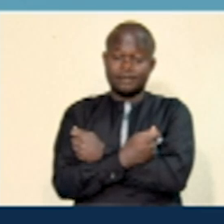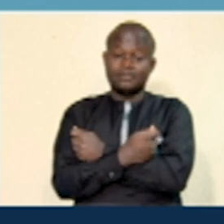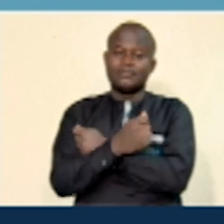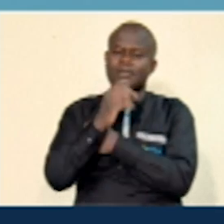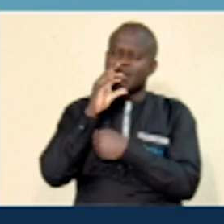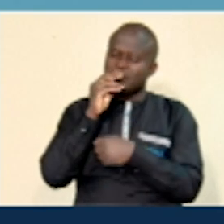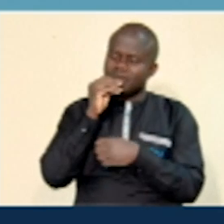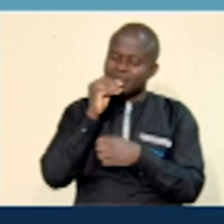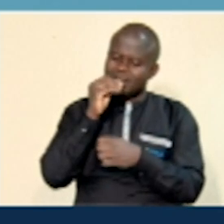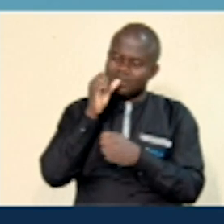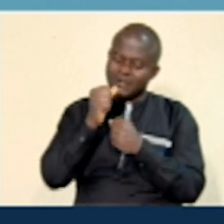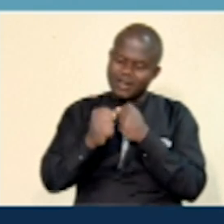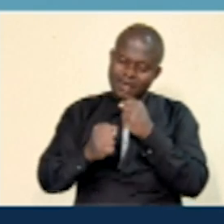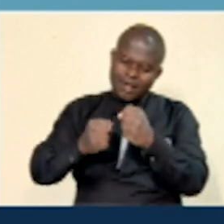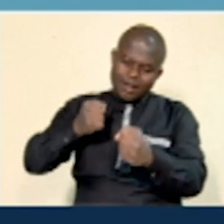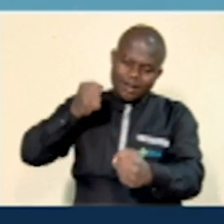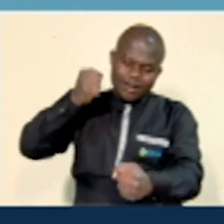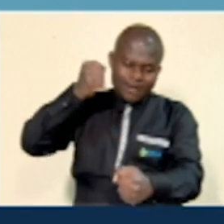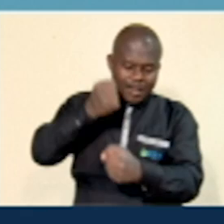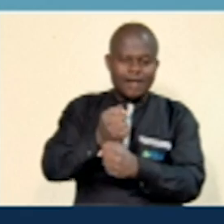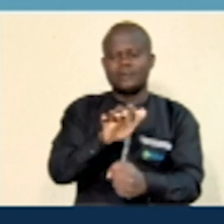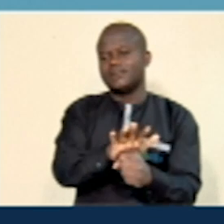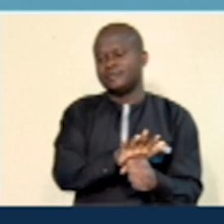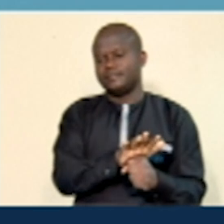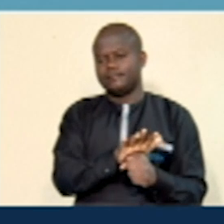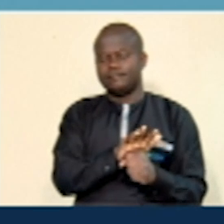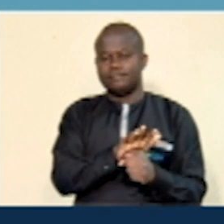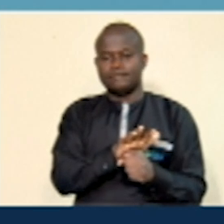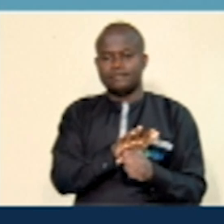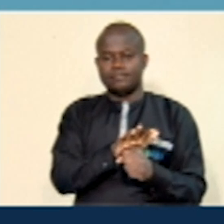Tubivuza nabyo imyaka myinshi.